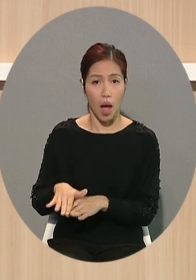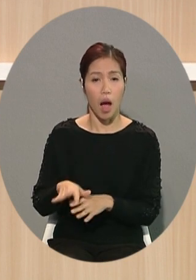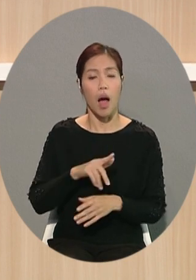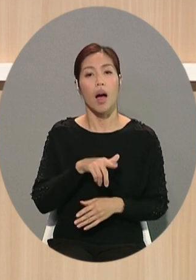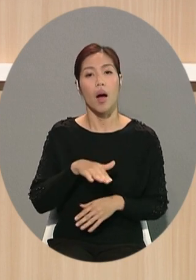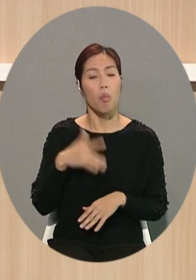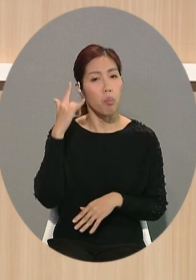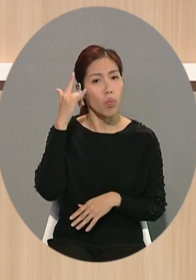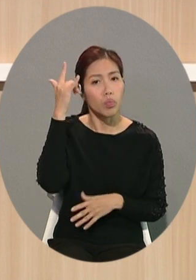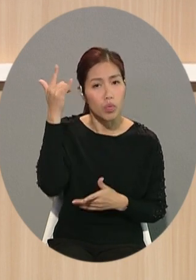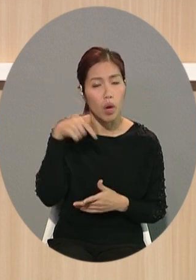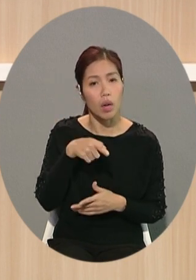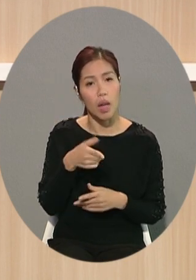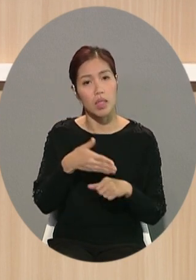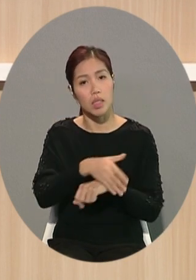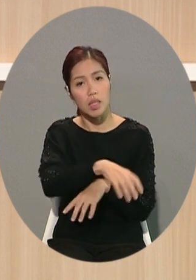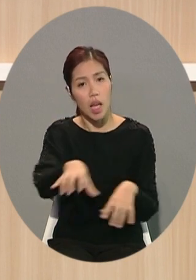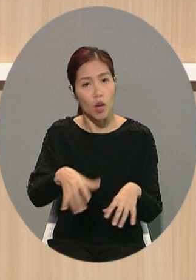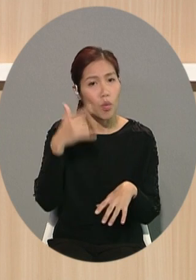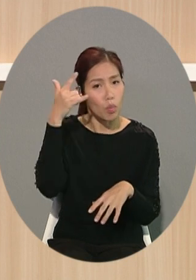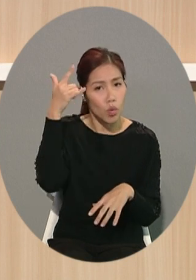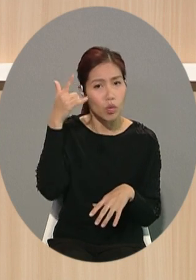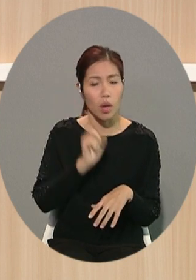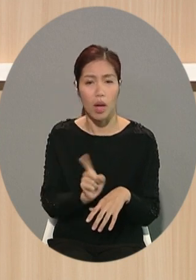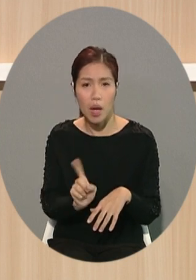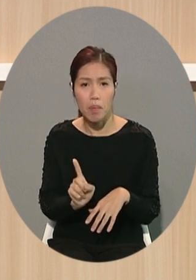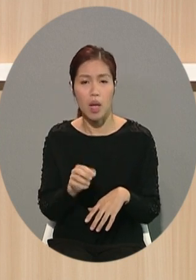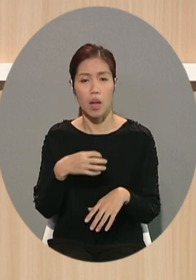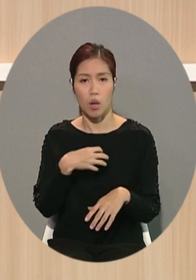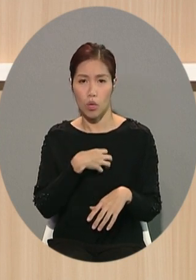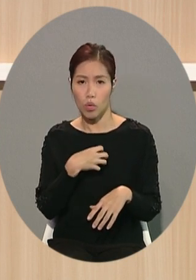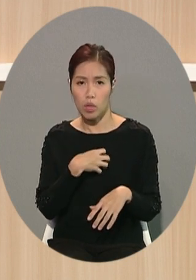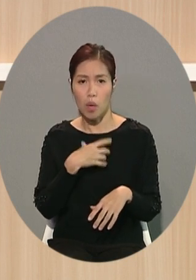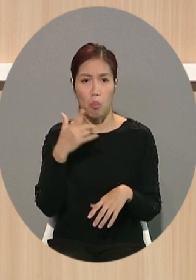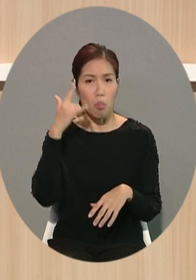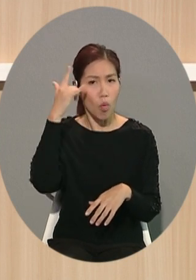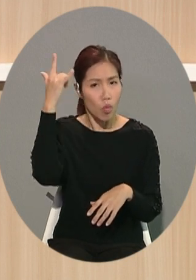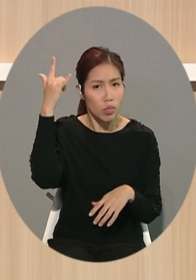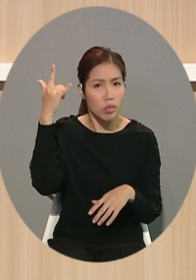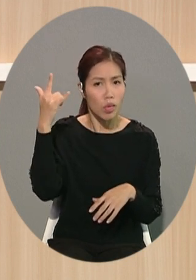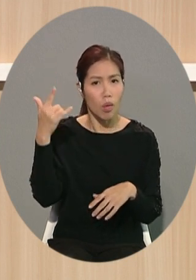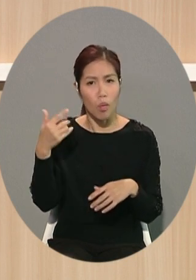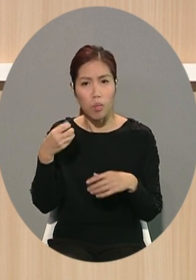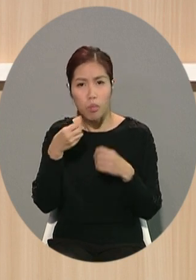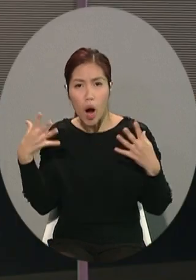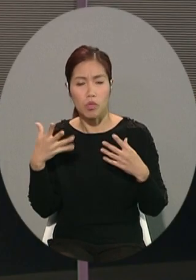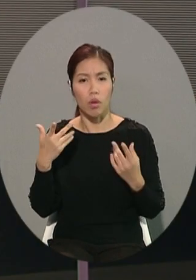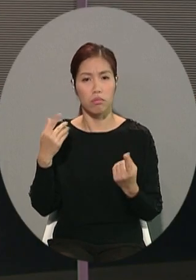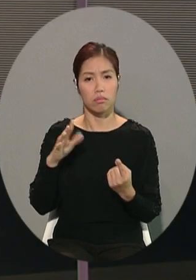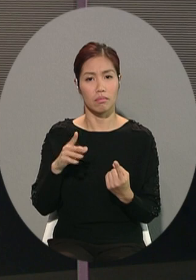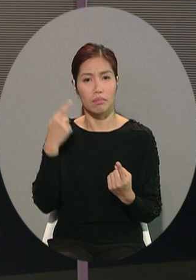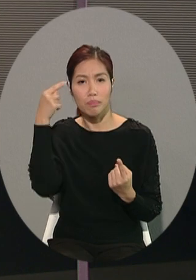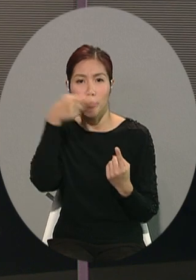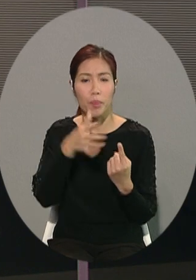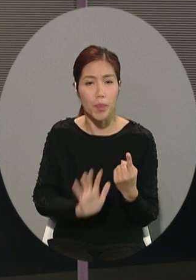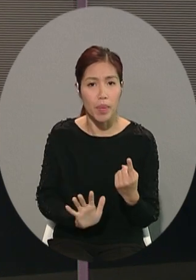不可以講一下你的社區夢想是什麼？或者應該問為什麼你覺得是夢想那麼誇張而不是一個目標呢？